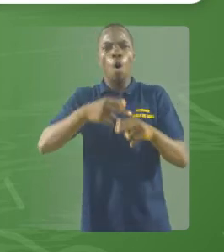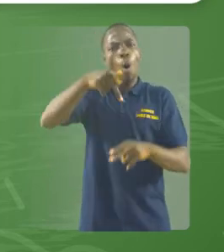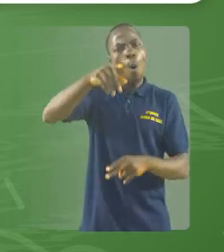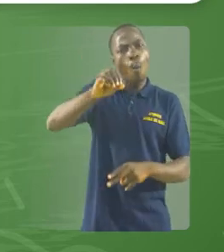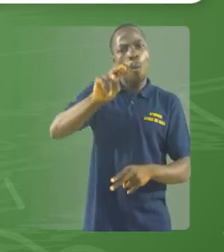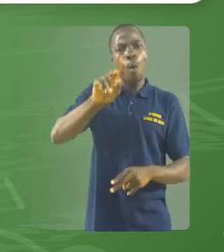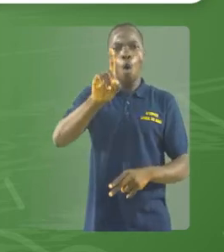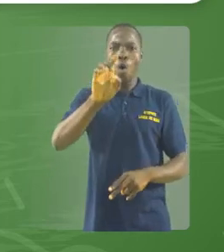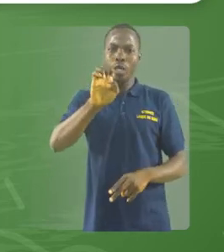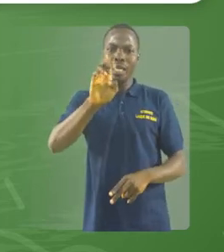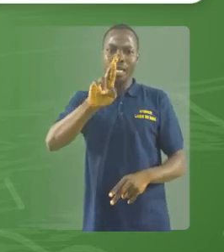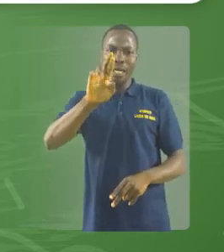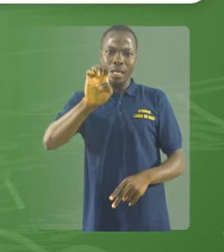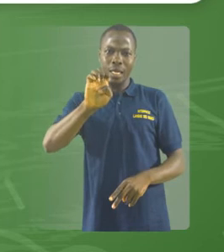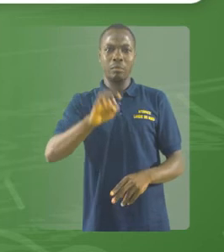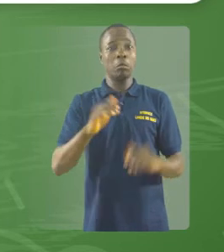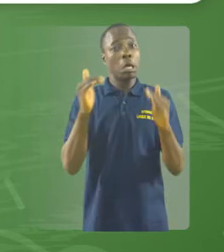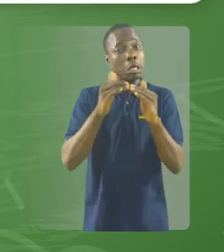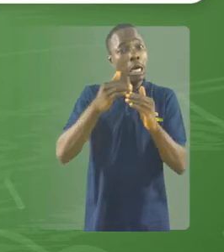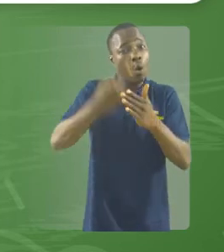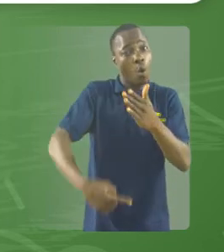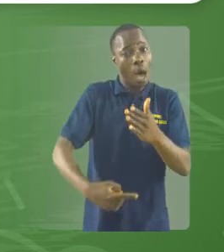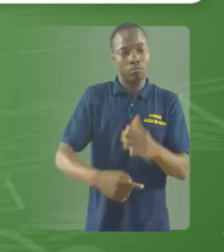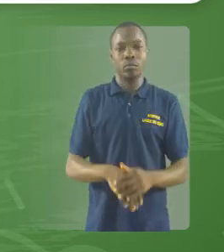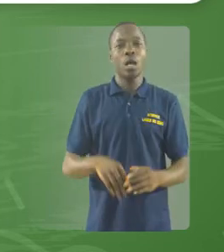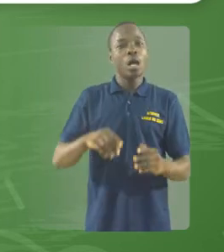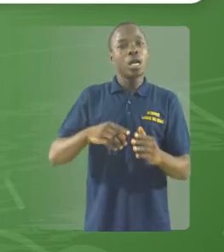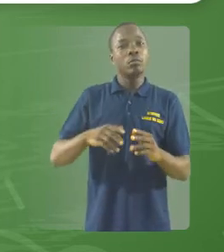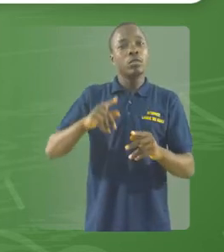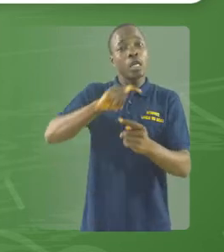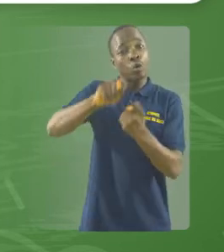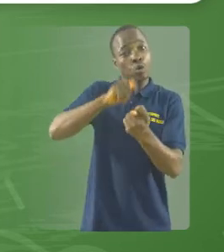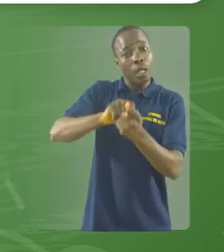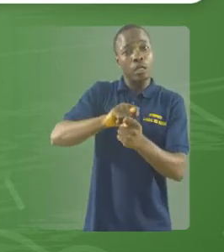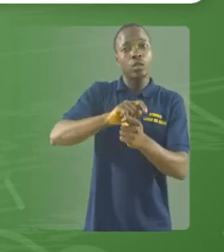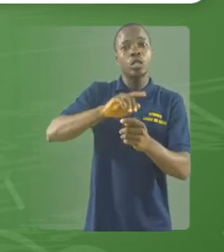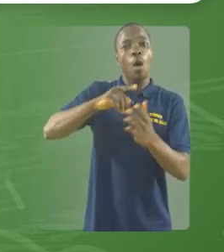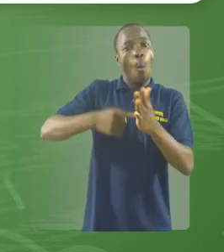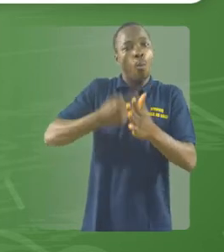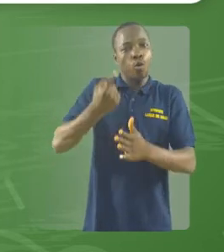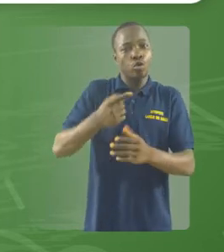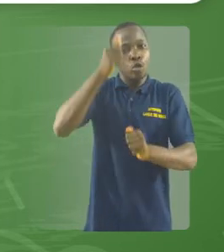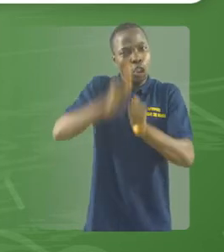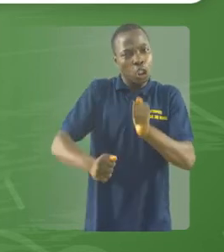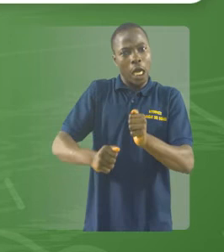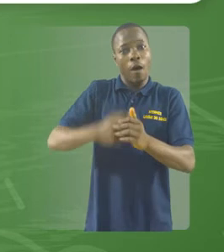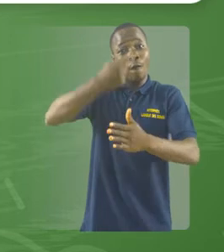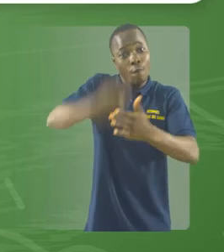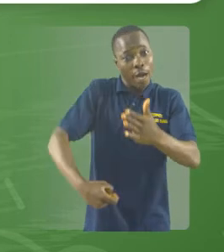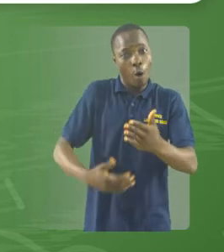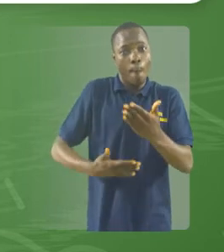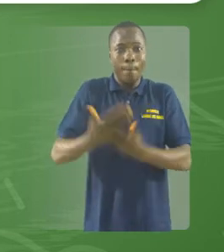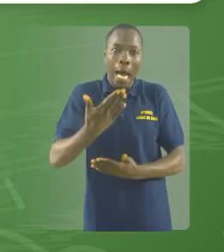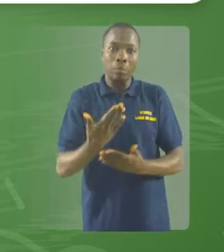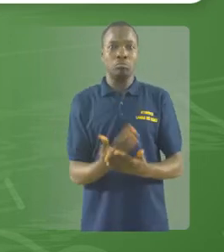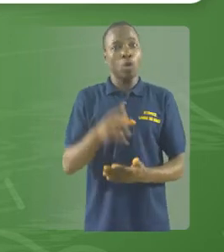statistique est égale à la somme des produits de chaque valeur par son effectif divisé